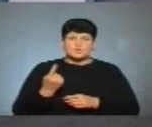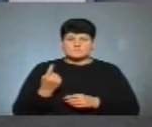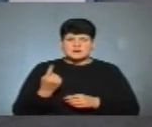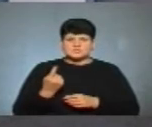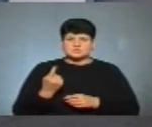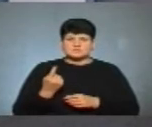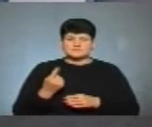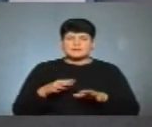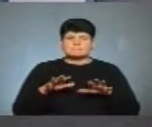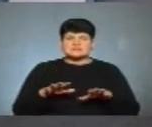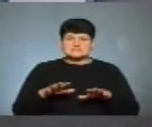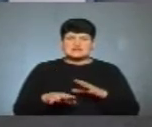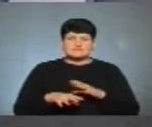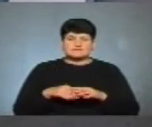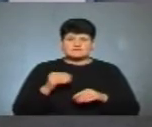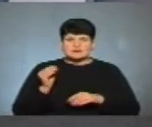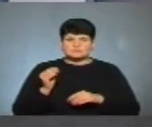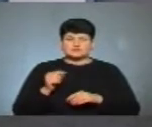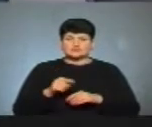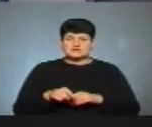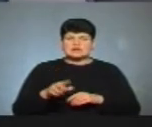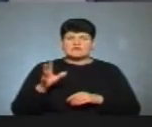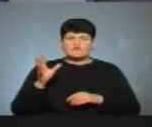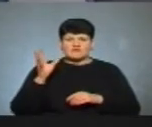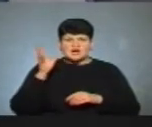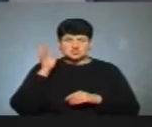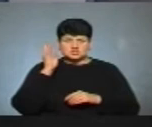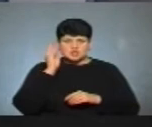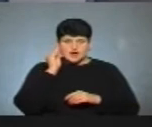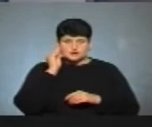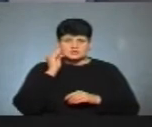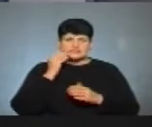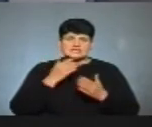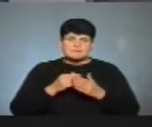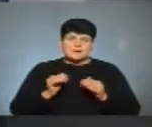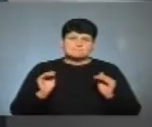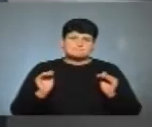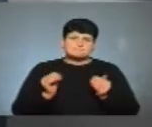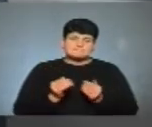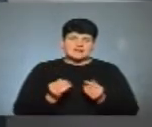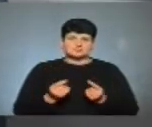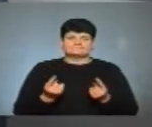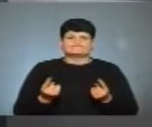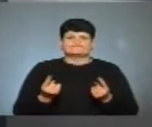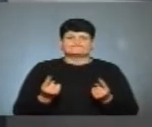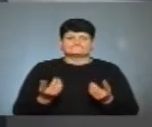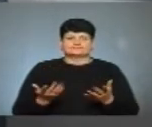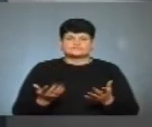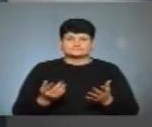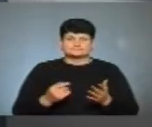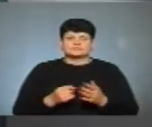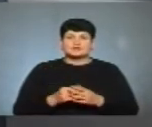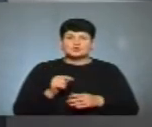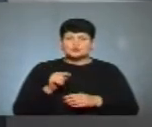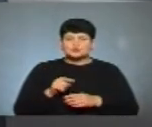що місцеві вибори, вони вважаються ніби менш такими значущими і стратегічними.